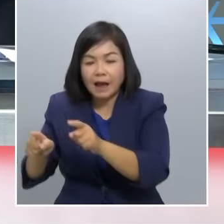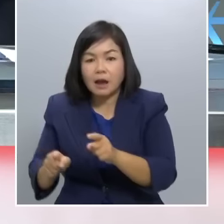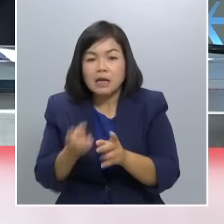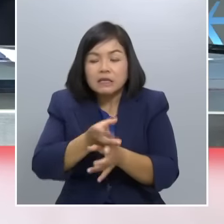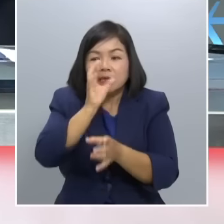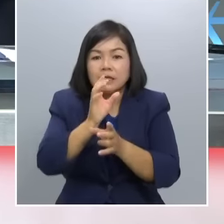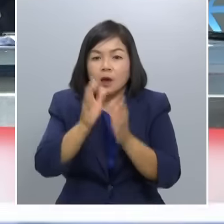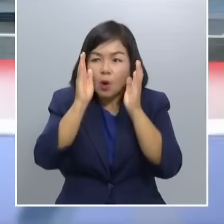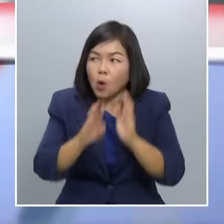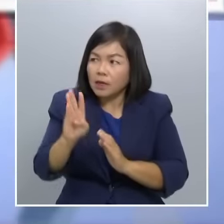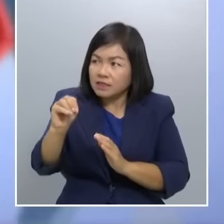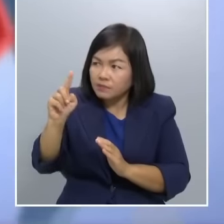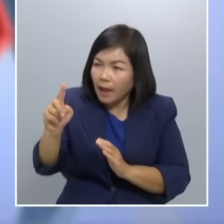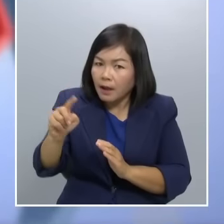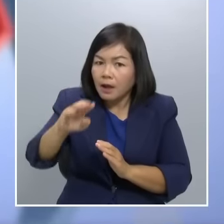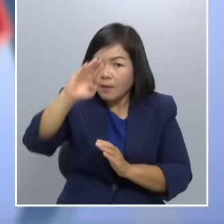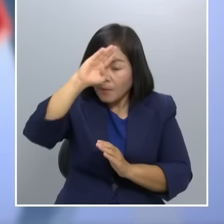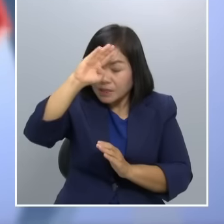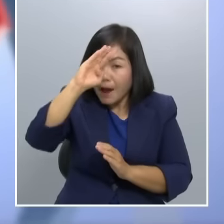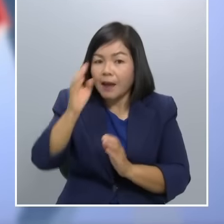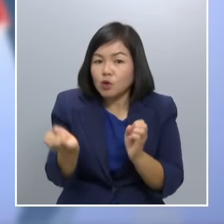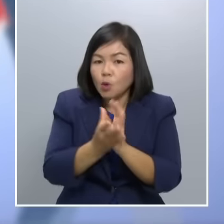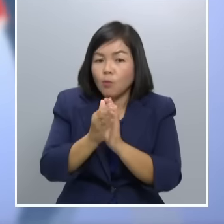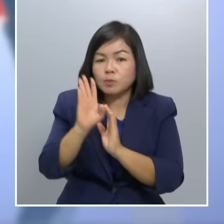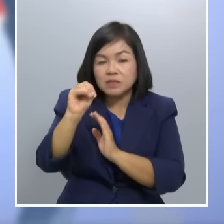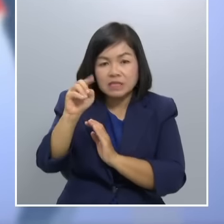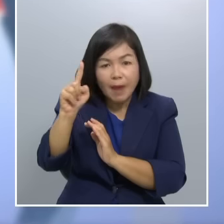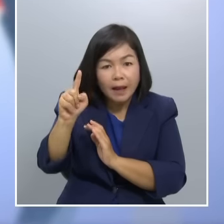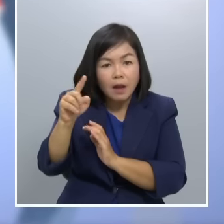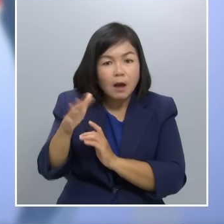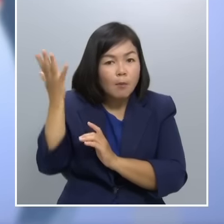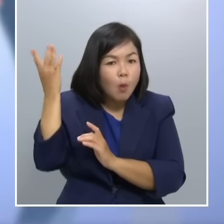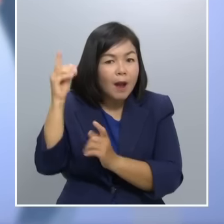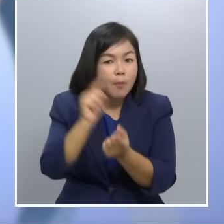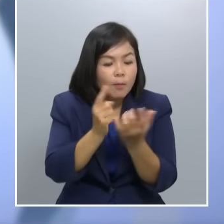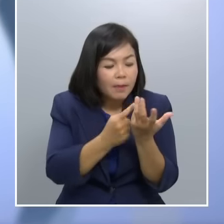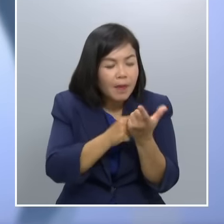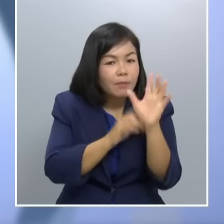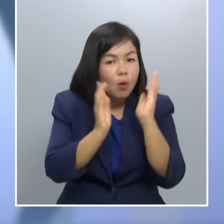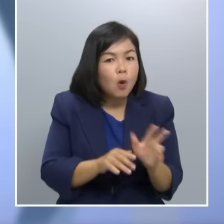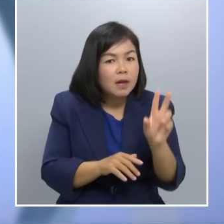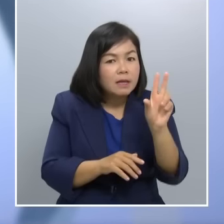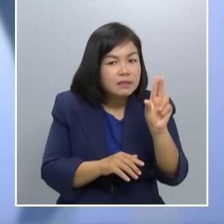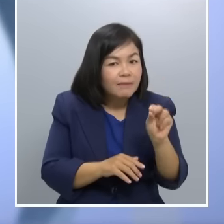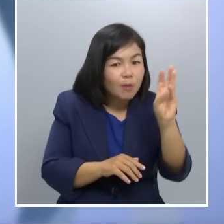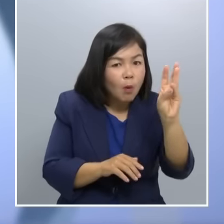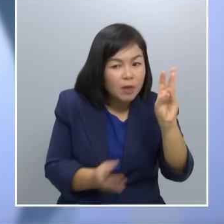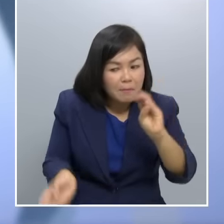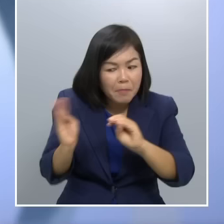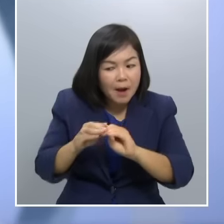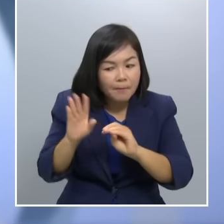ตัวเลขยังอยู่ 3อ่า 36 37 36ใช่มเมื่อวานเนี้ยอ่าวันนี้เป็น 41ค่ะ